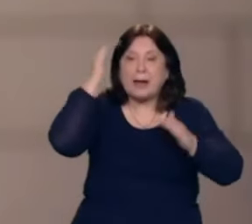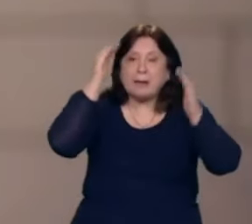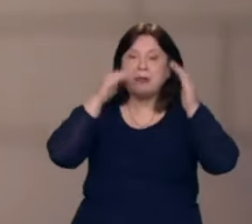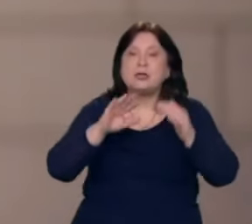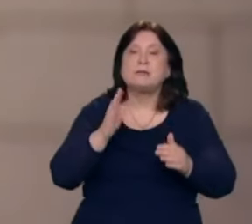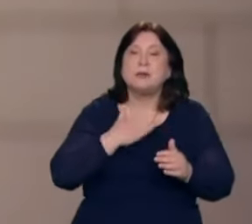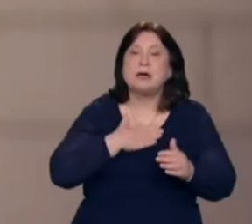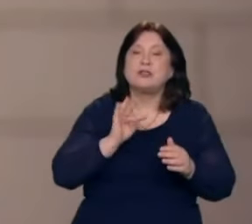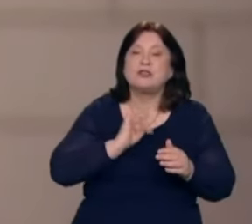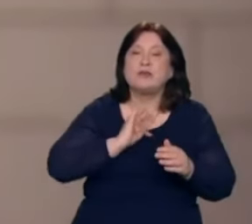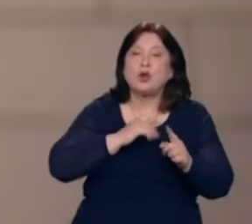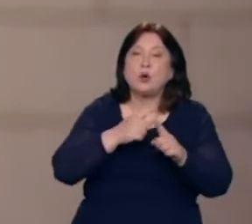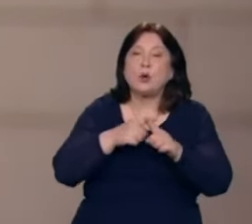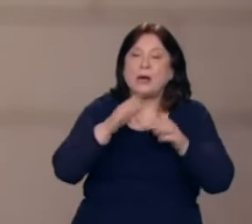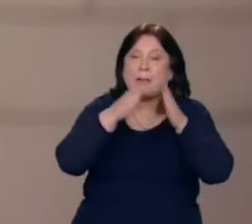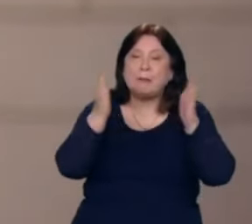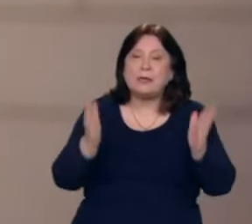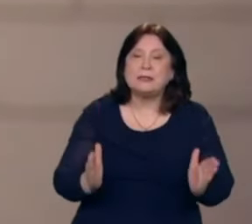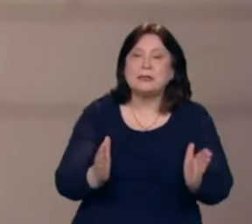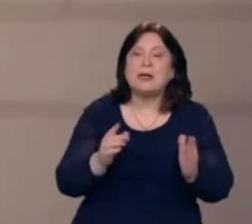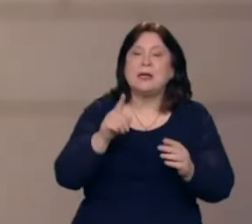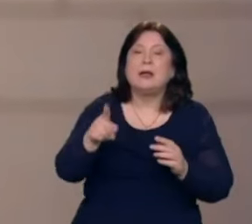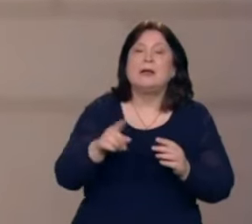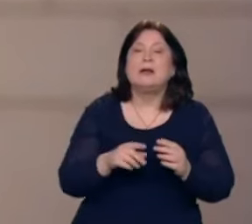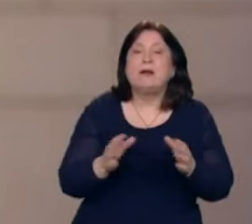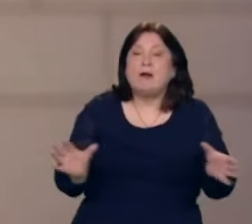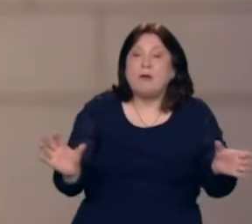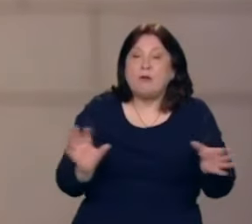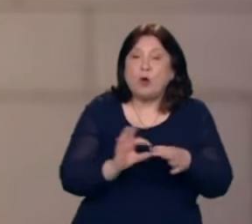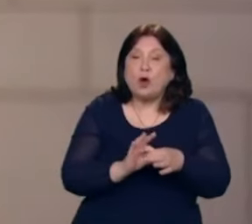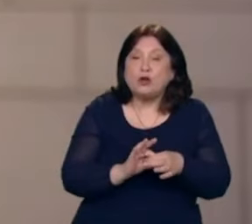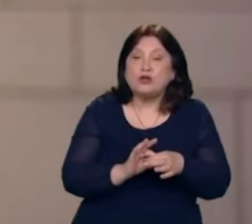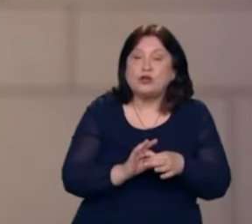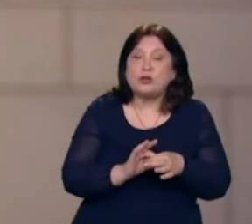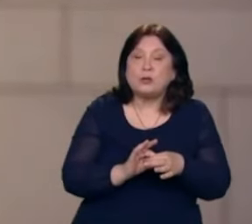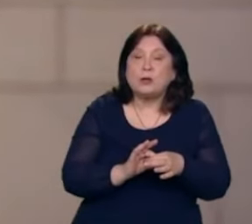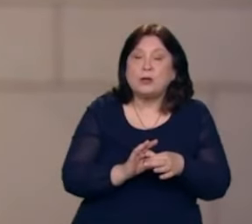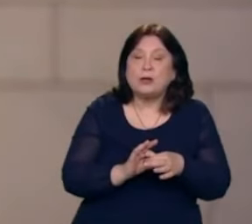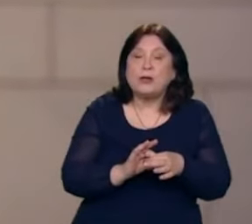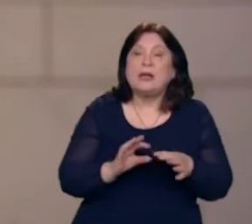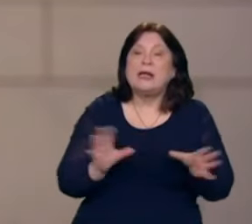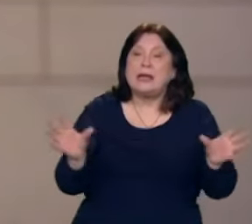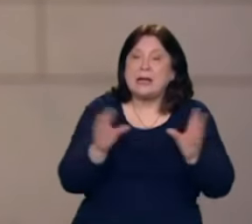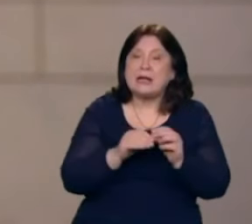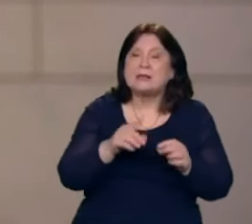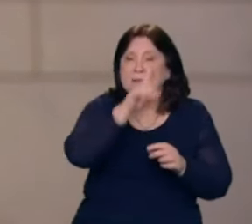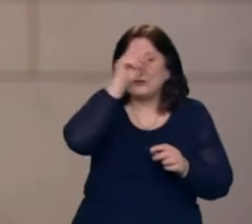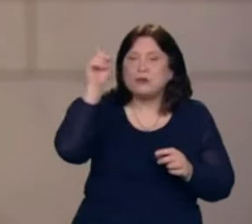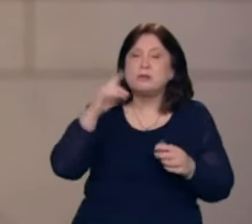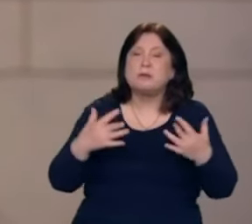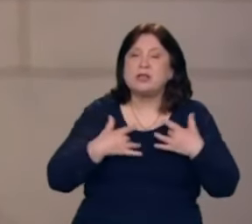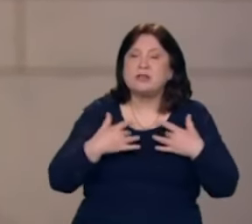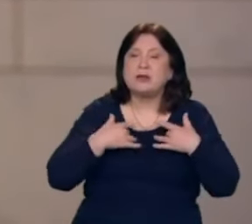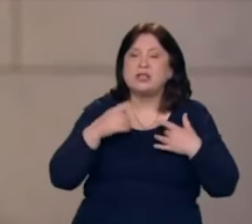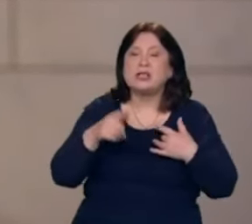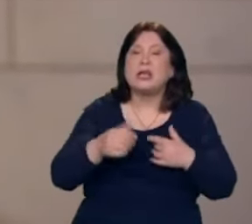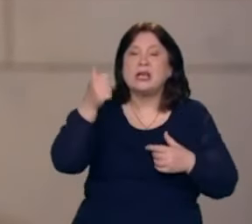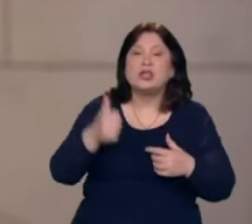w Pałacu apostolskim łączył się z tymi którzy przeżywali